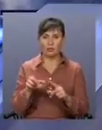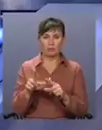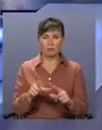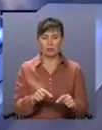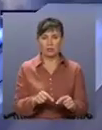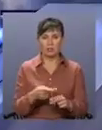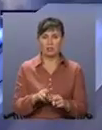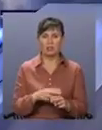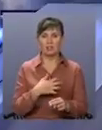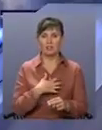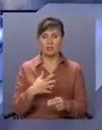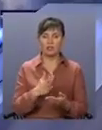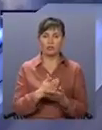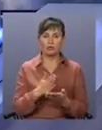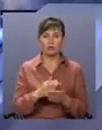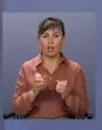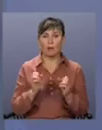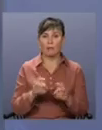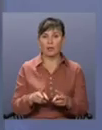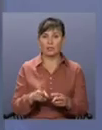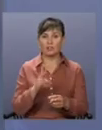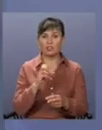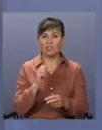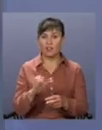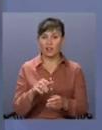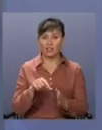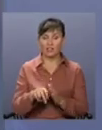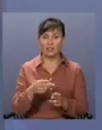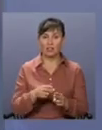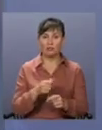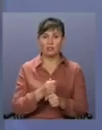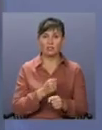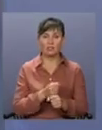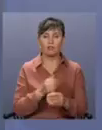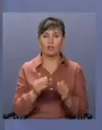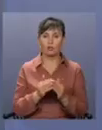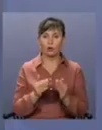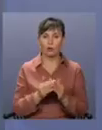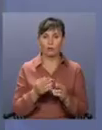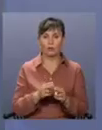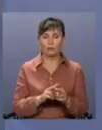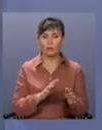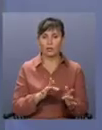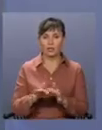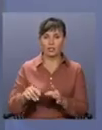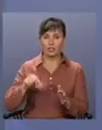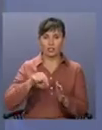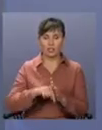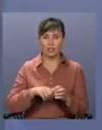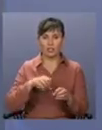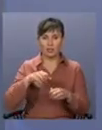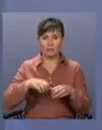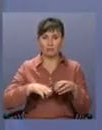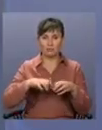принципиально. Существует опасность в квасе, который изготавливают дома, потому что сам процесс брожения